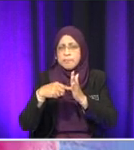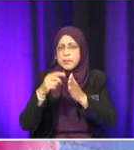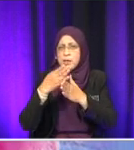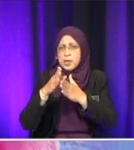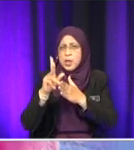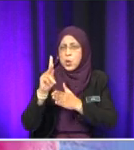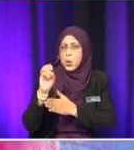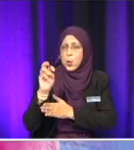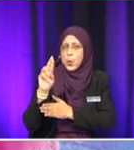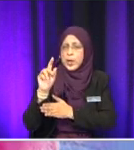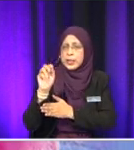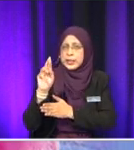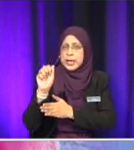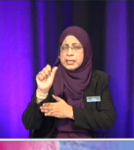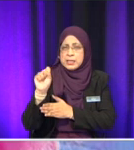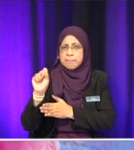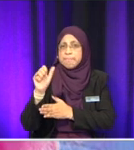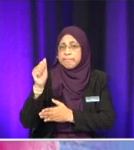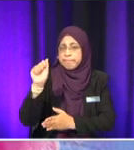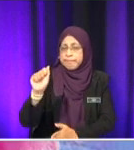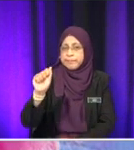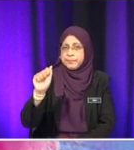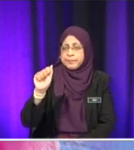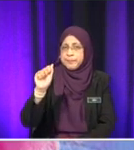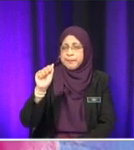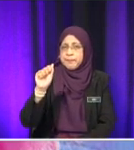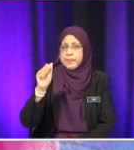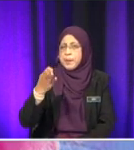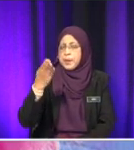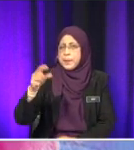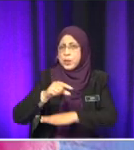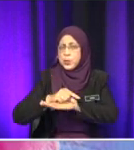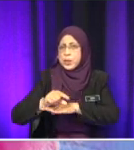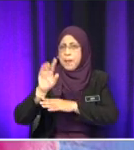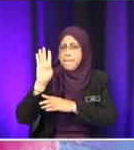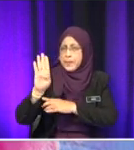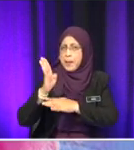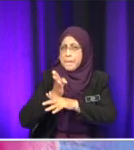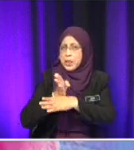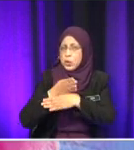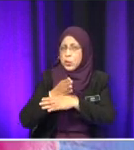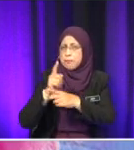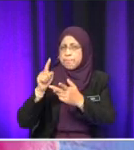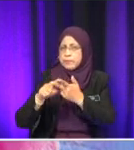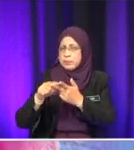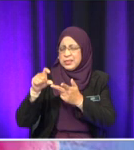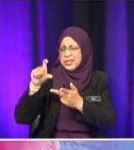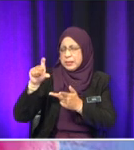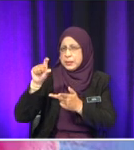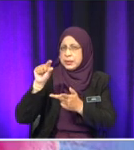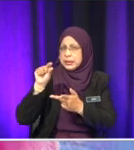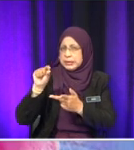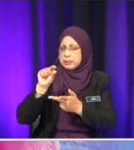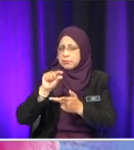e bahan-bahan yang digunakan dibentuk karya yang dihasilkan si ketebalan dan penipisan